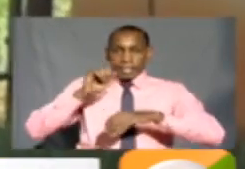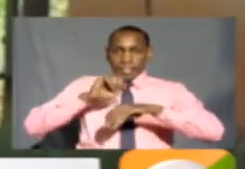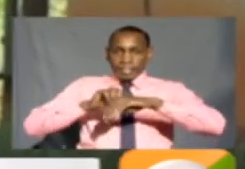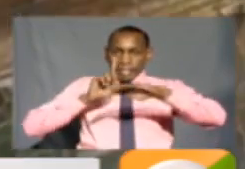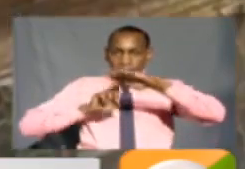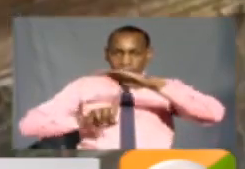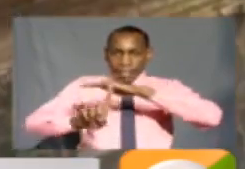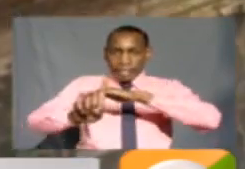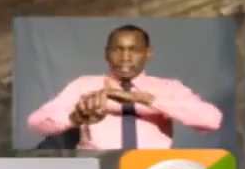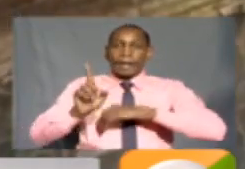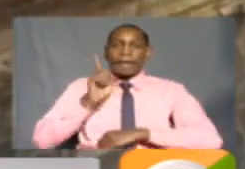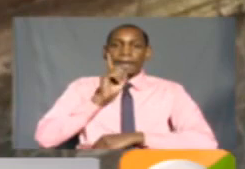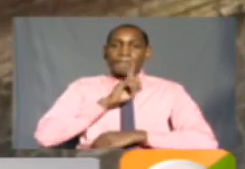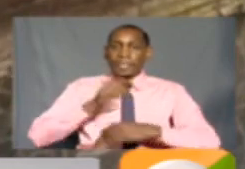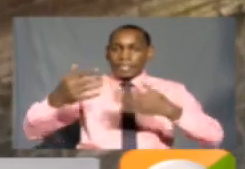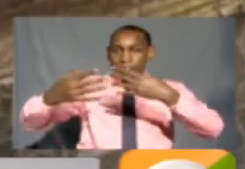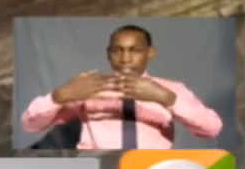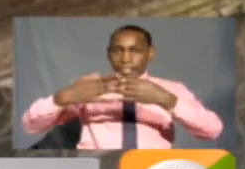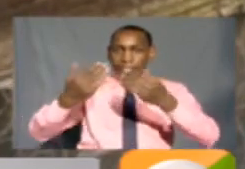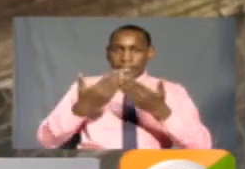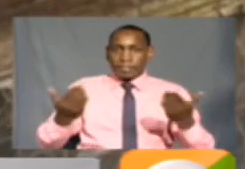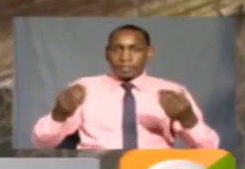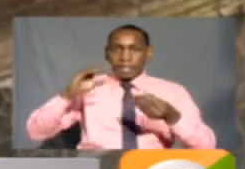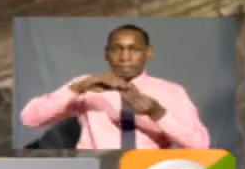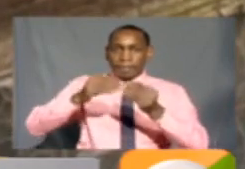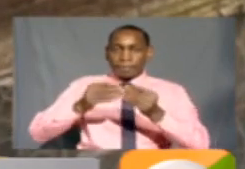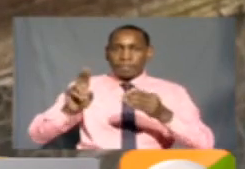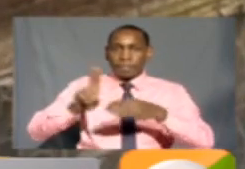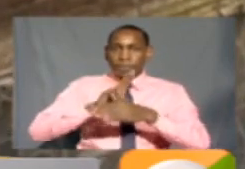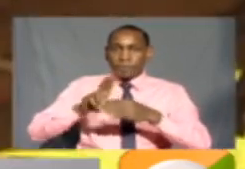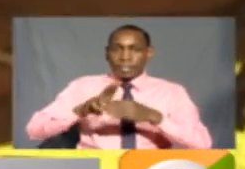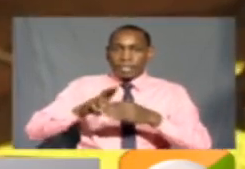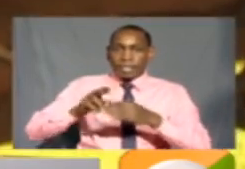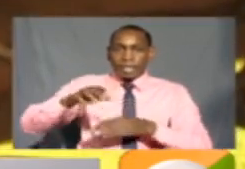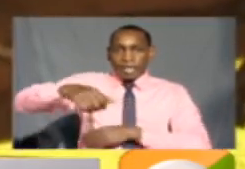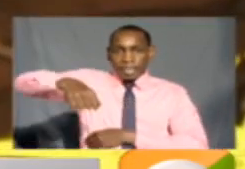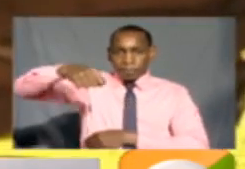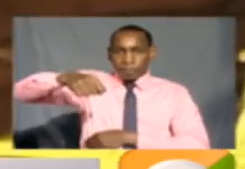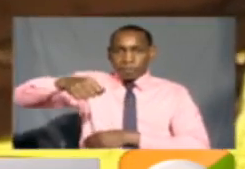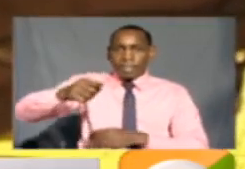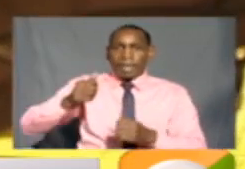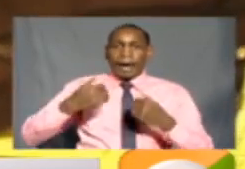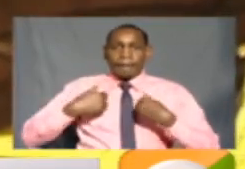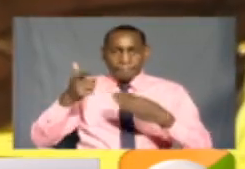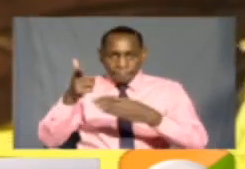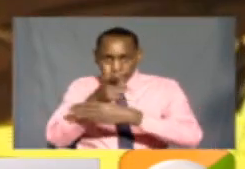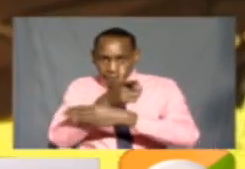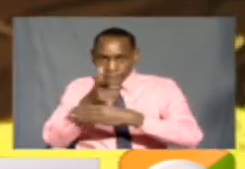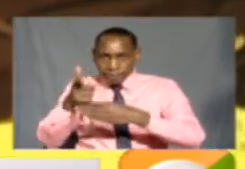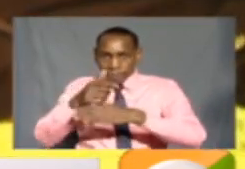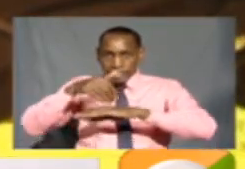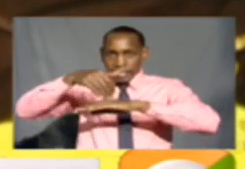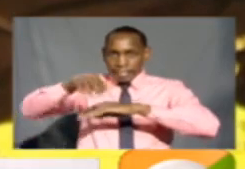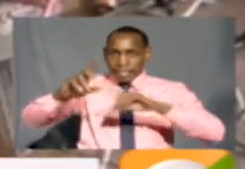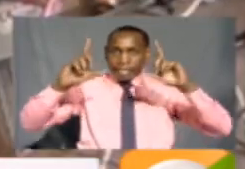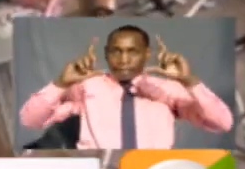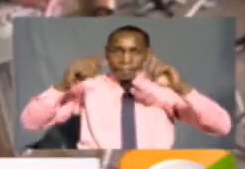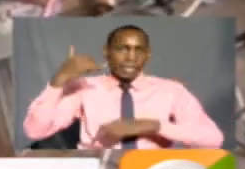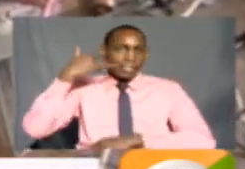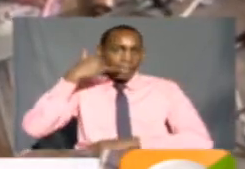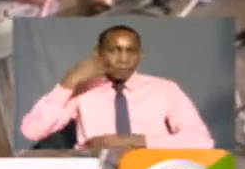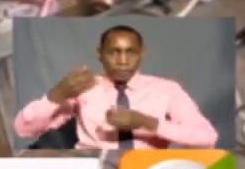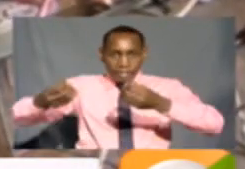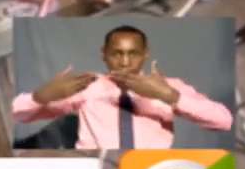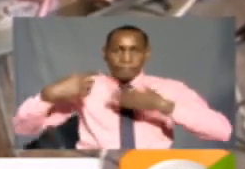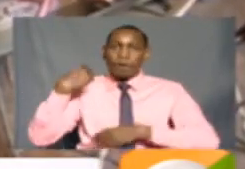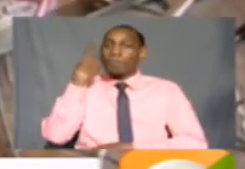Unapopita kwenye lango, kifaa hiki alichotengeza kwa kutumia sanduku na kilicho na video hutuma picha kwa simu yake na